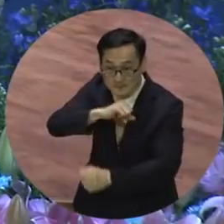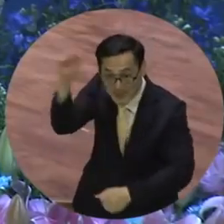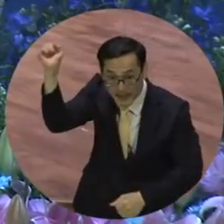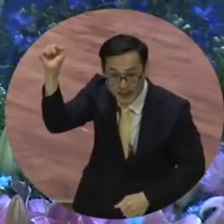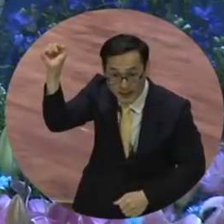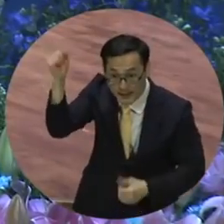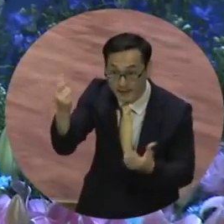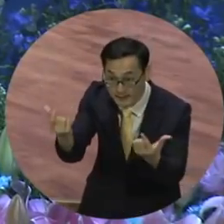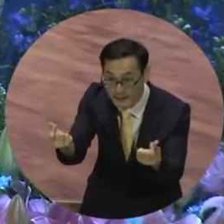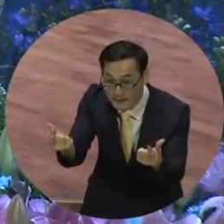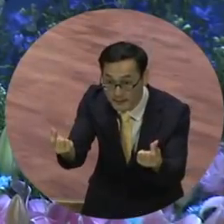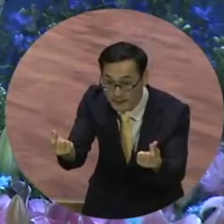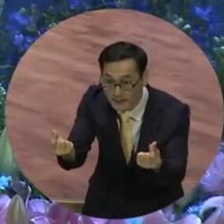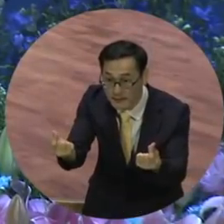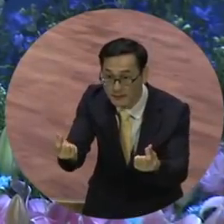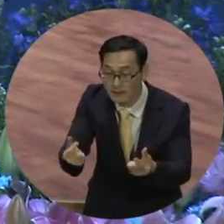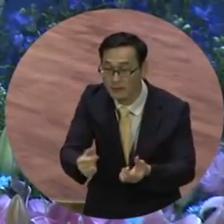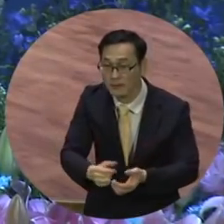되는데